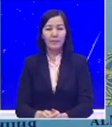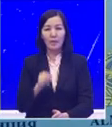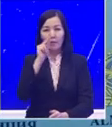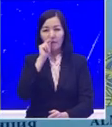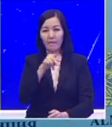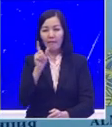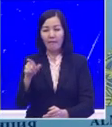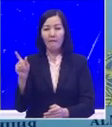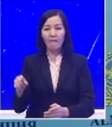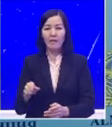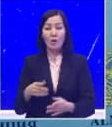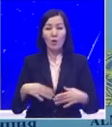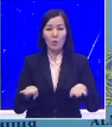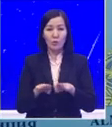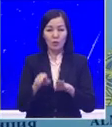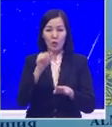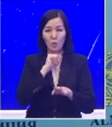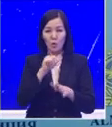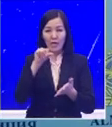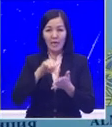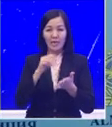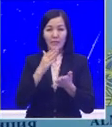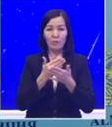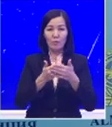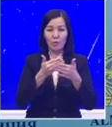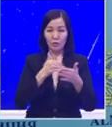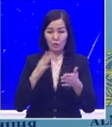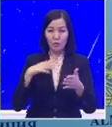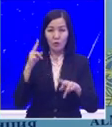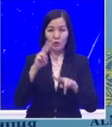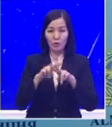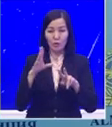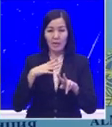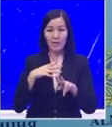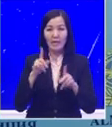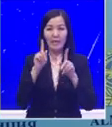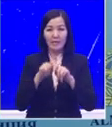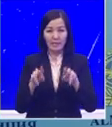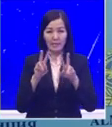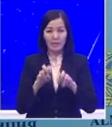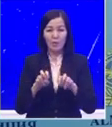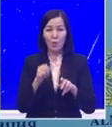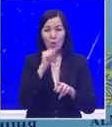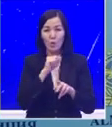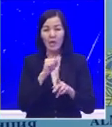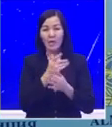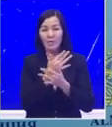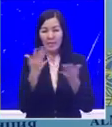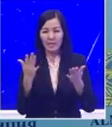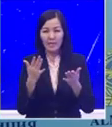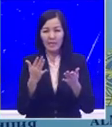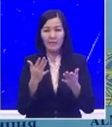Күдіктілердің екеуі осыған ұқсас қылмыстарды жасағандар үшін бұрын соңды сотталған. Тінту кезінде сезіктілерден ұрланған заттардың бір бөлігі